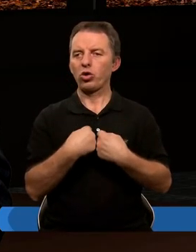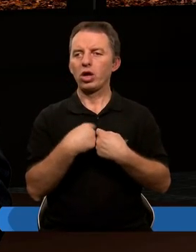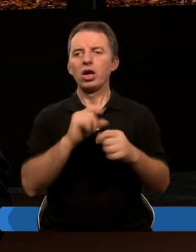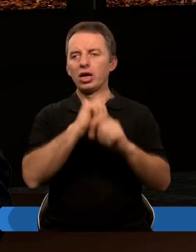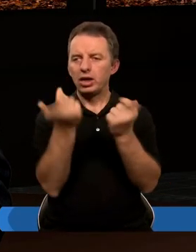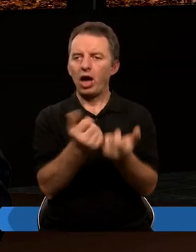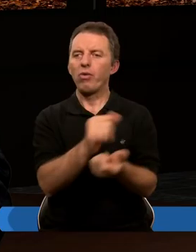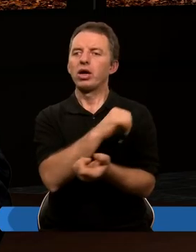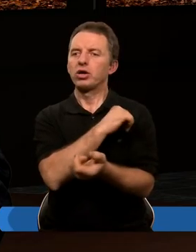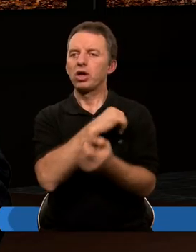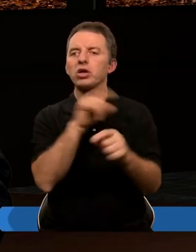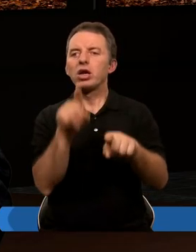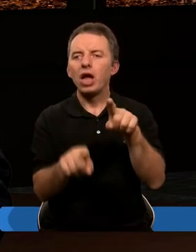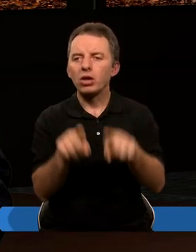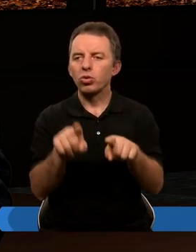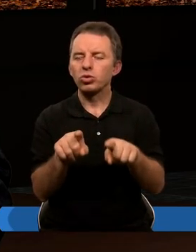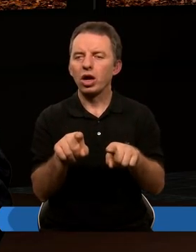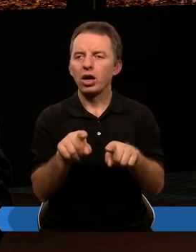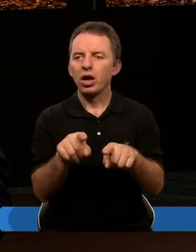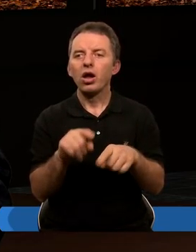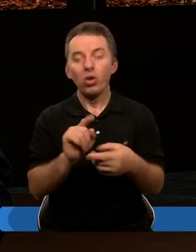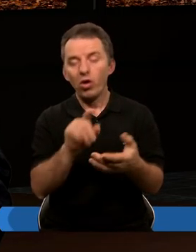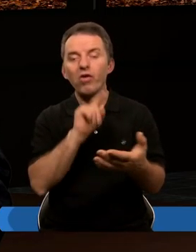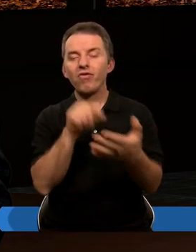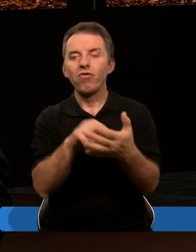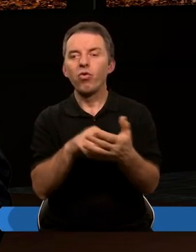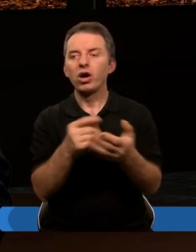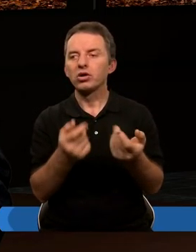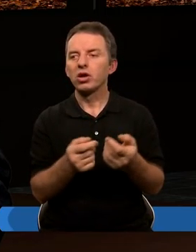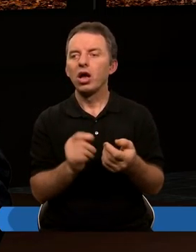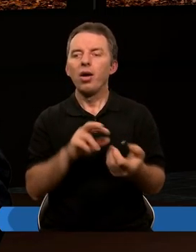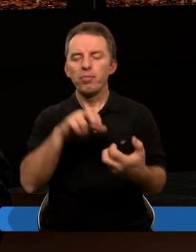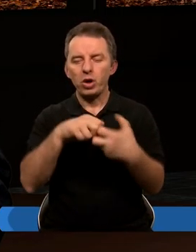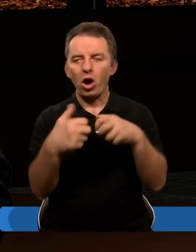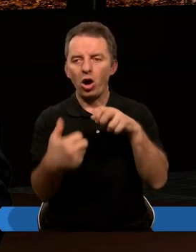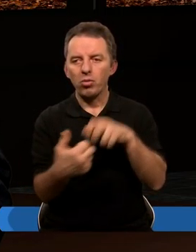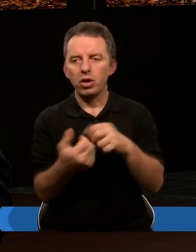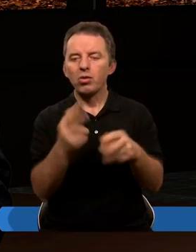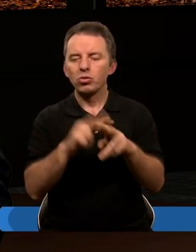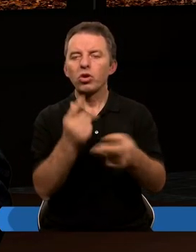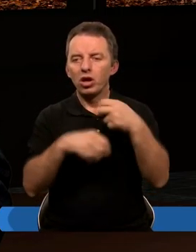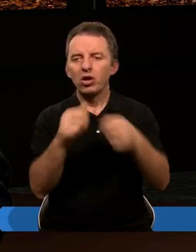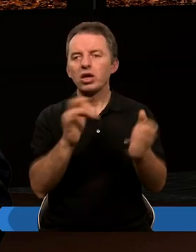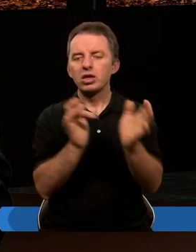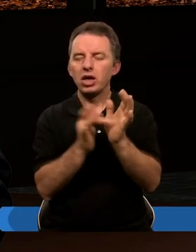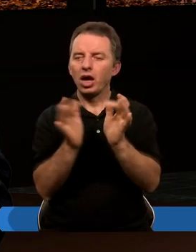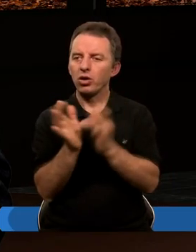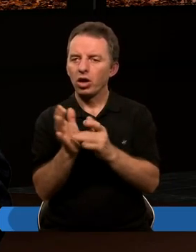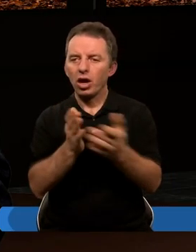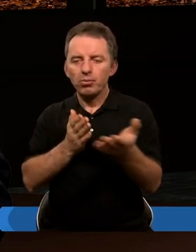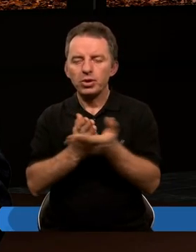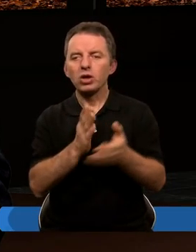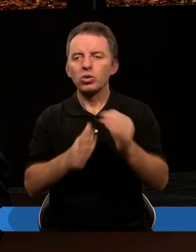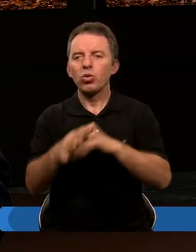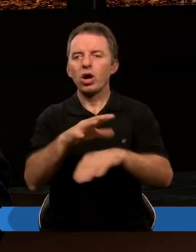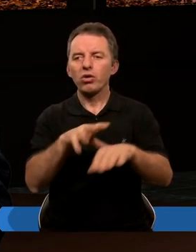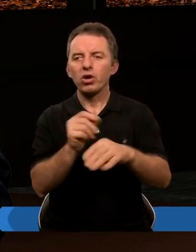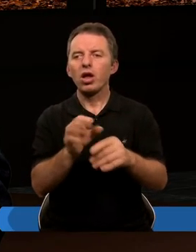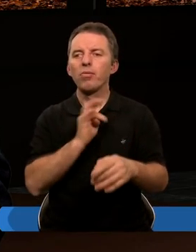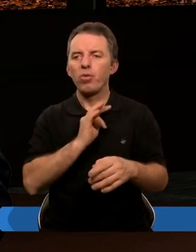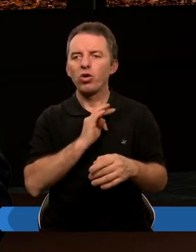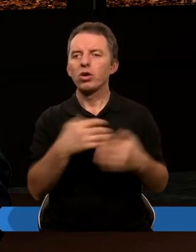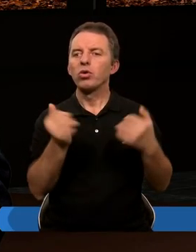o całej grzesznej naturze. No i właśnie to jest problem, który rozwiązuje Jezus Chrystus przez Ducha Świętego